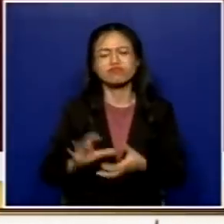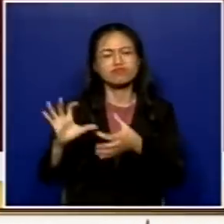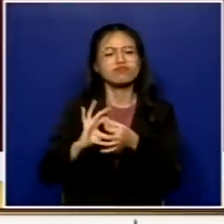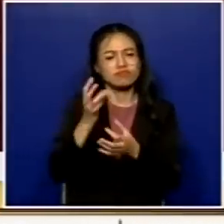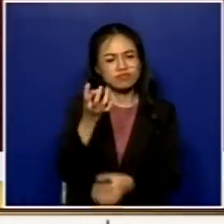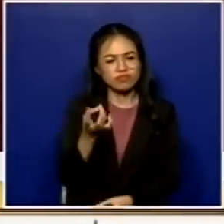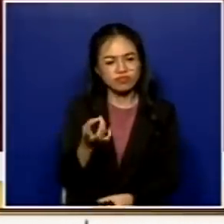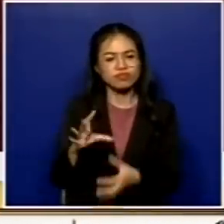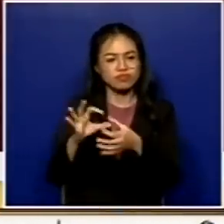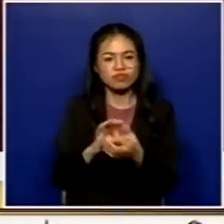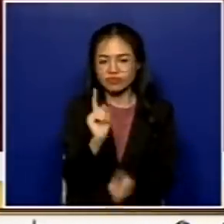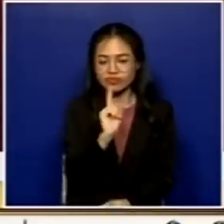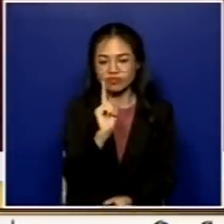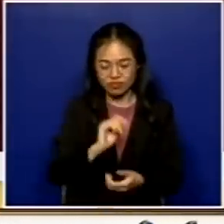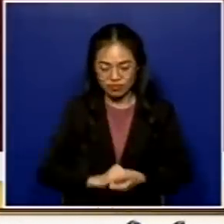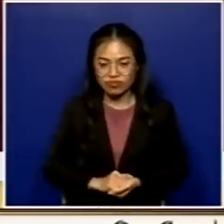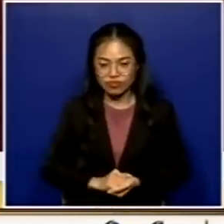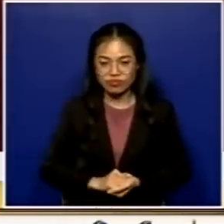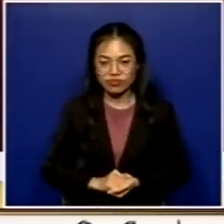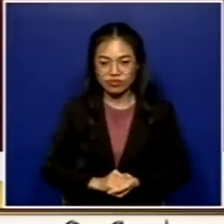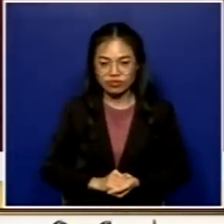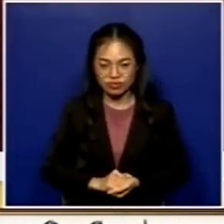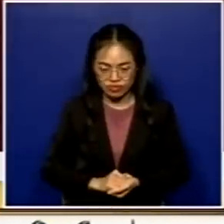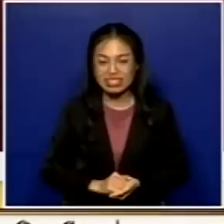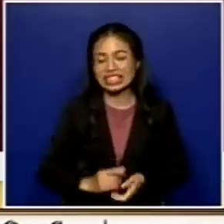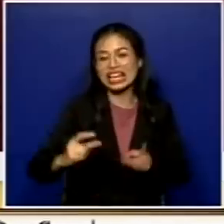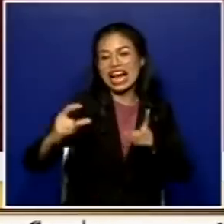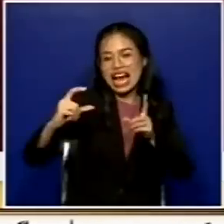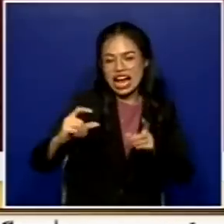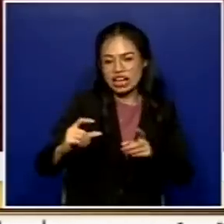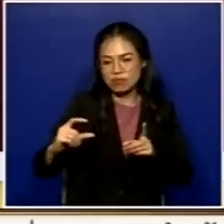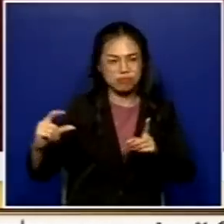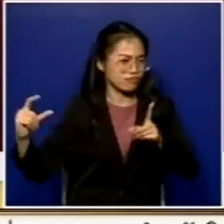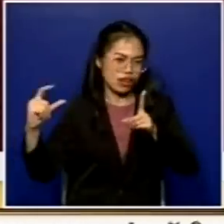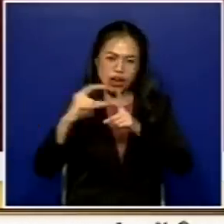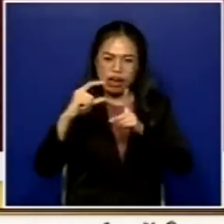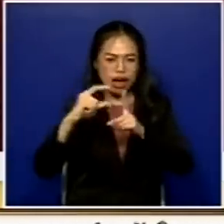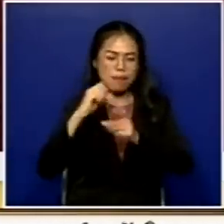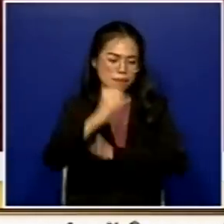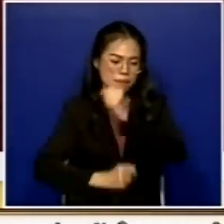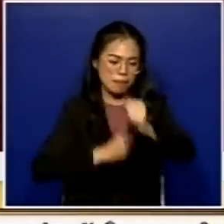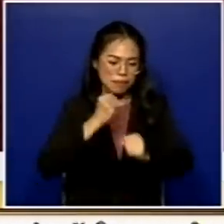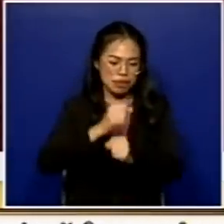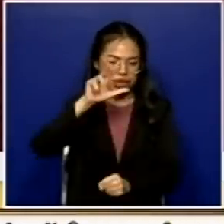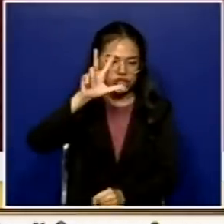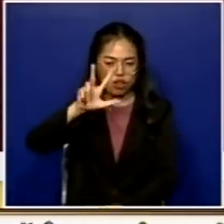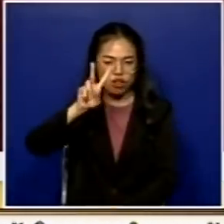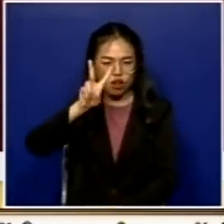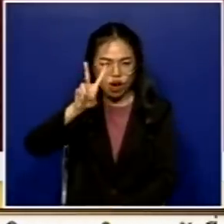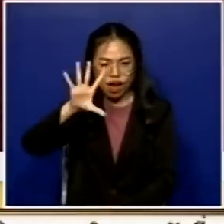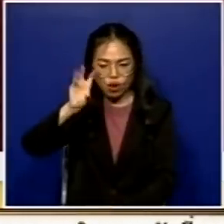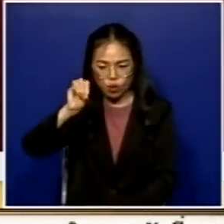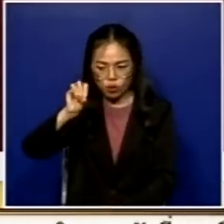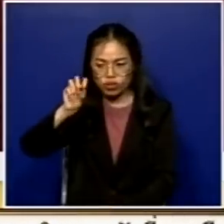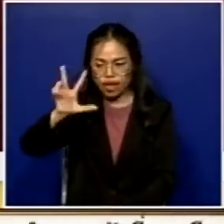ข้องกัดงต่อไปนี้ครับวาธกรมแห่งปี 2.563 ถามวาคืออะไรนะครัสื่อ